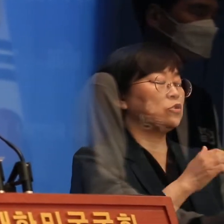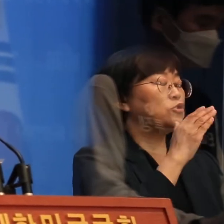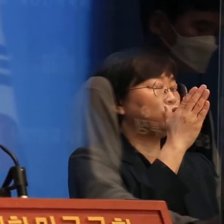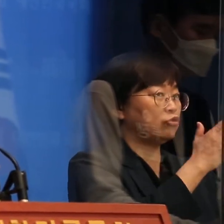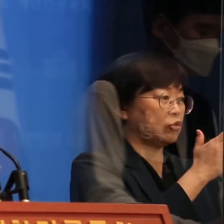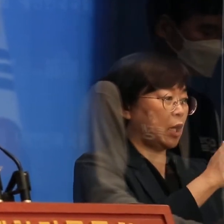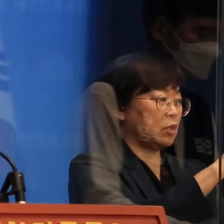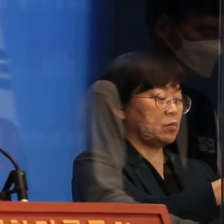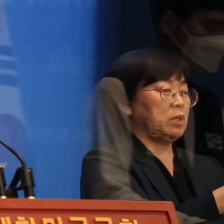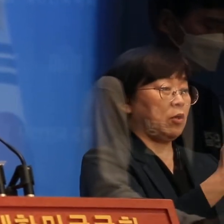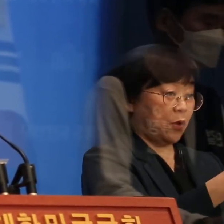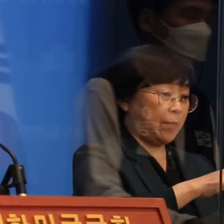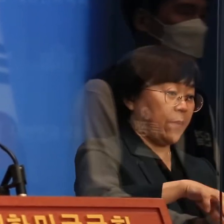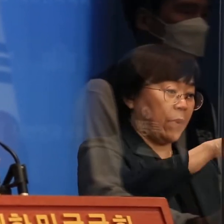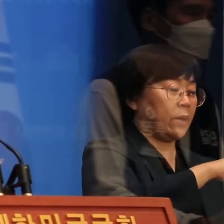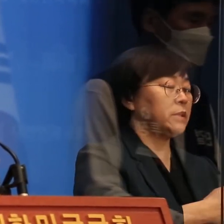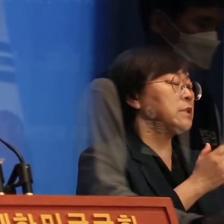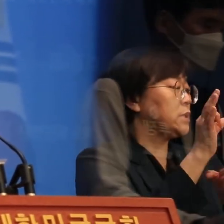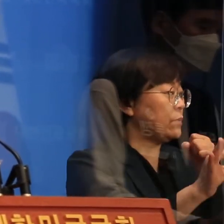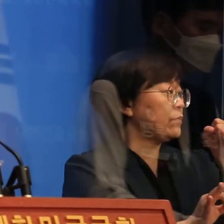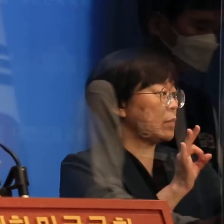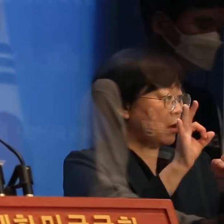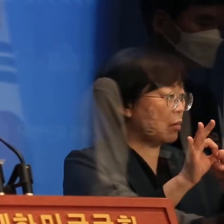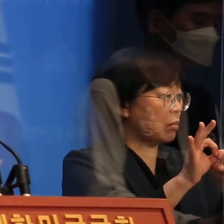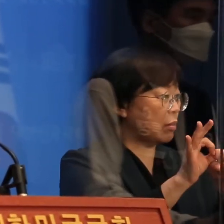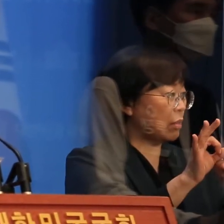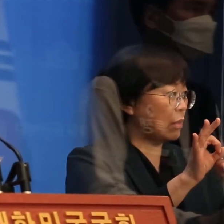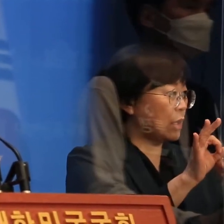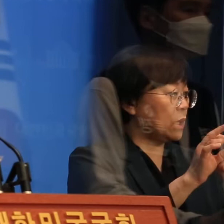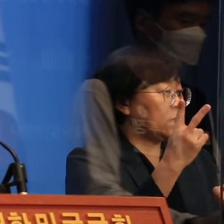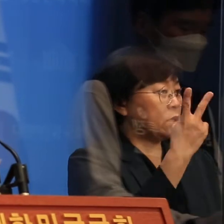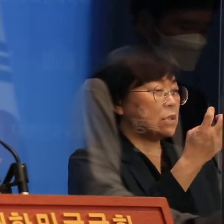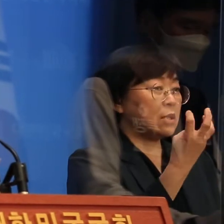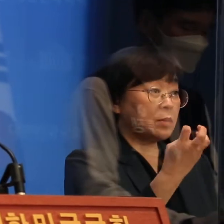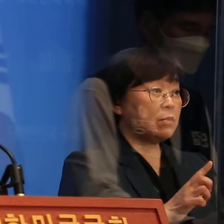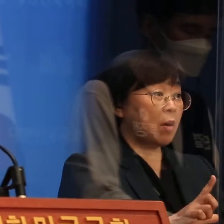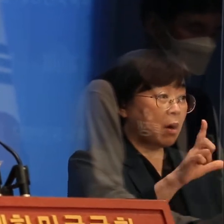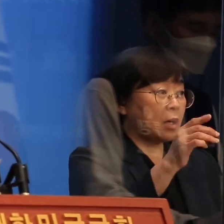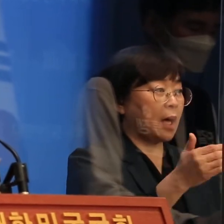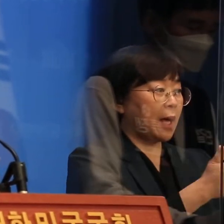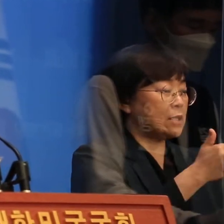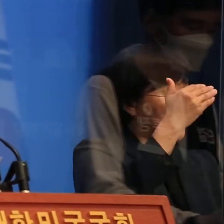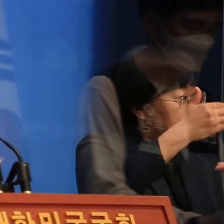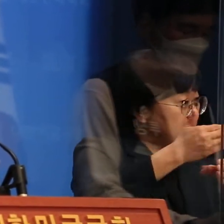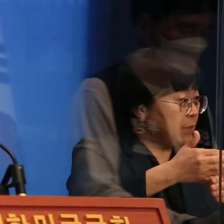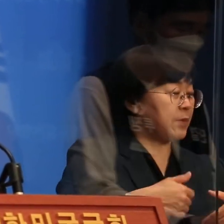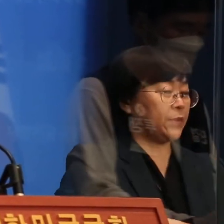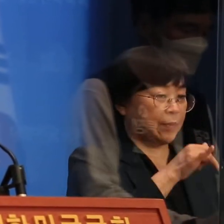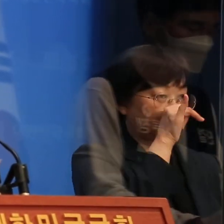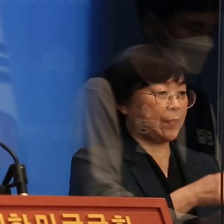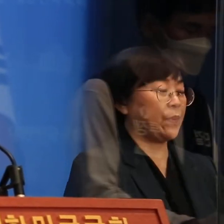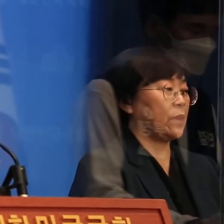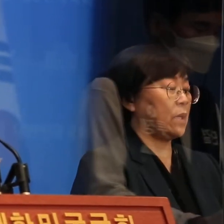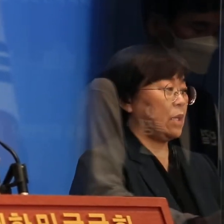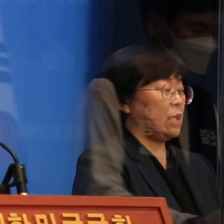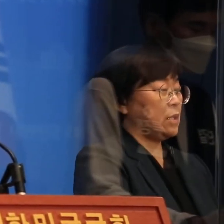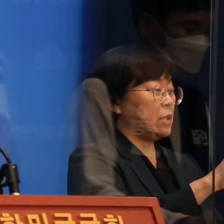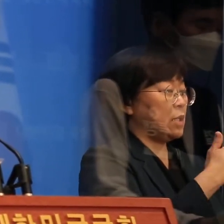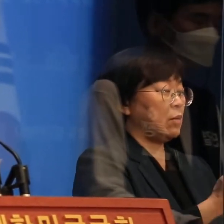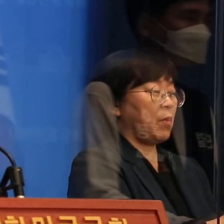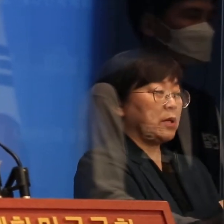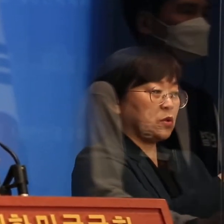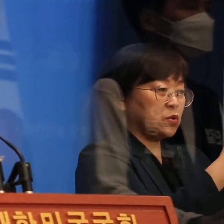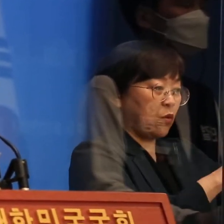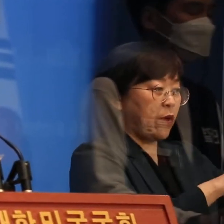그중 28기는 10년도 채 남지 않은 2030년까지 폐지해야 합니다. 석탄화학 발전소의